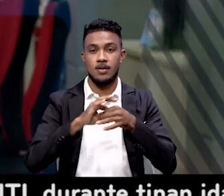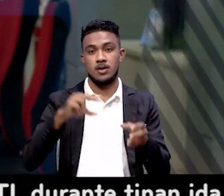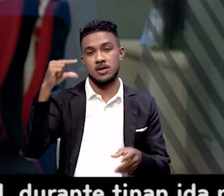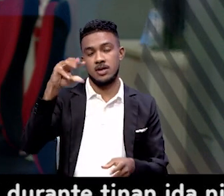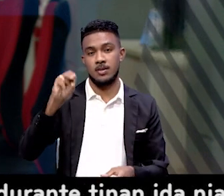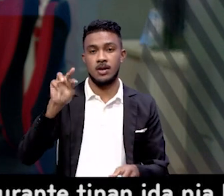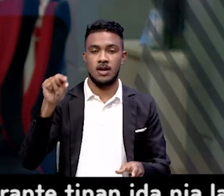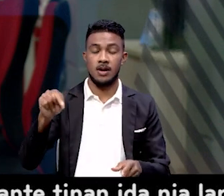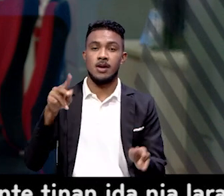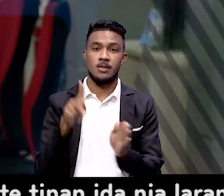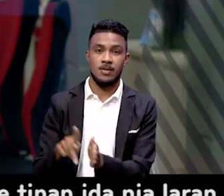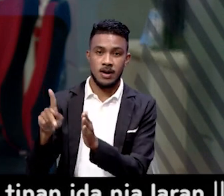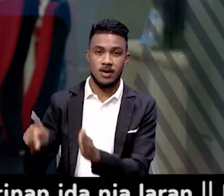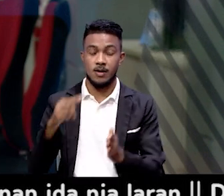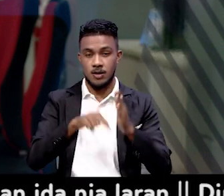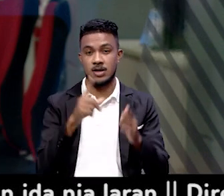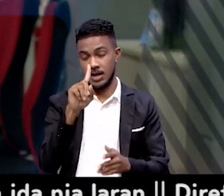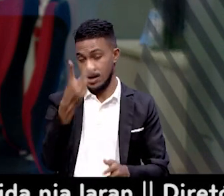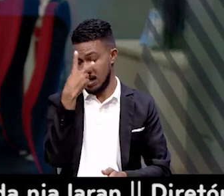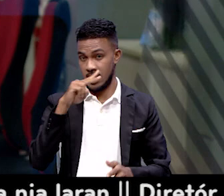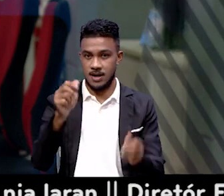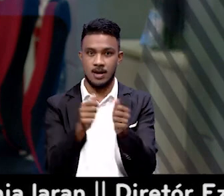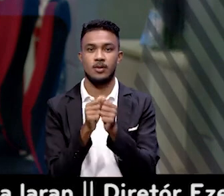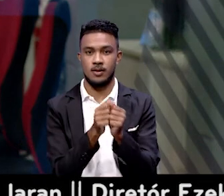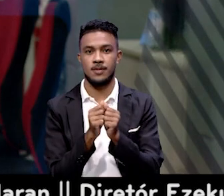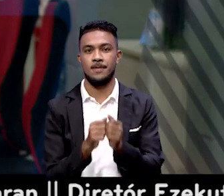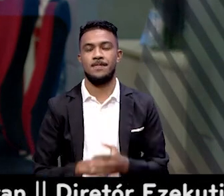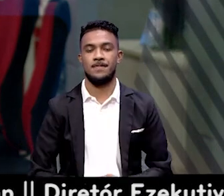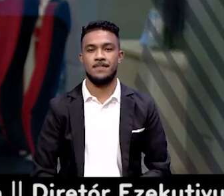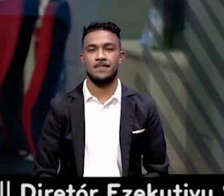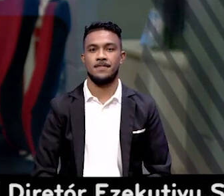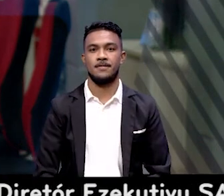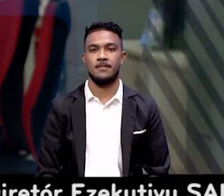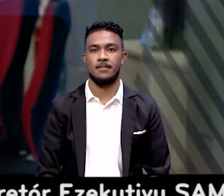ona reportase ida, mai ita kompanya hamotok.